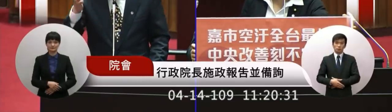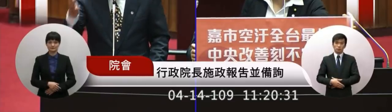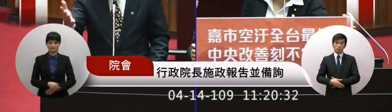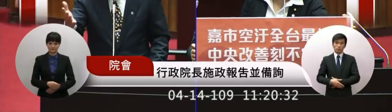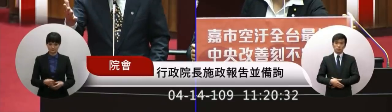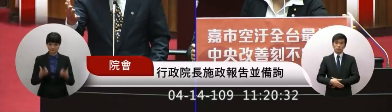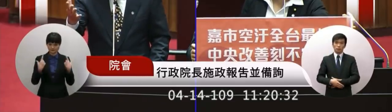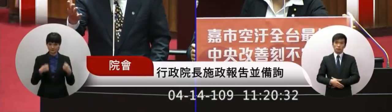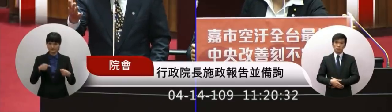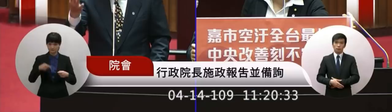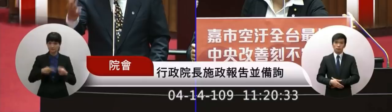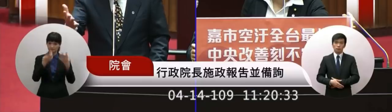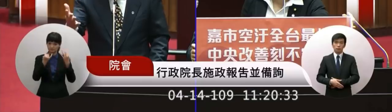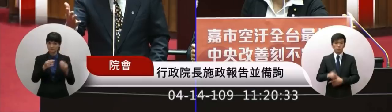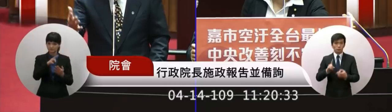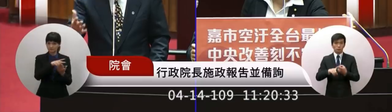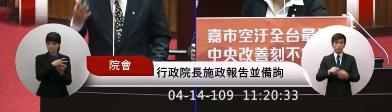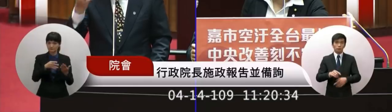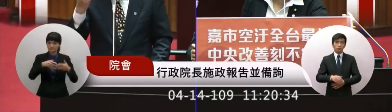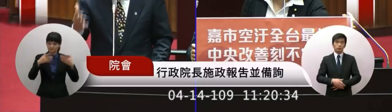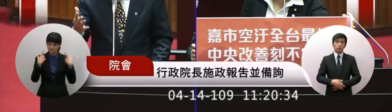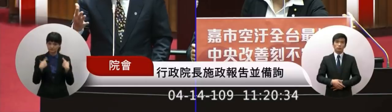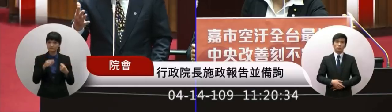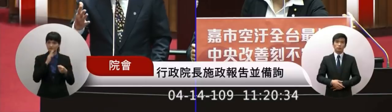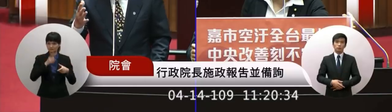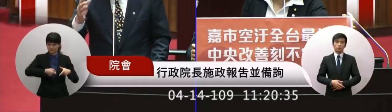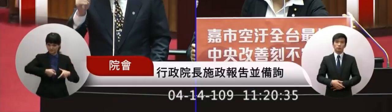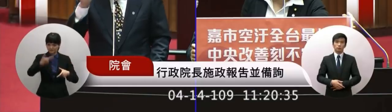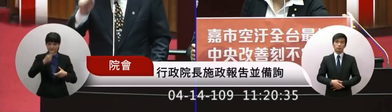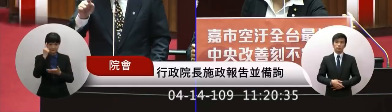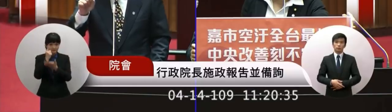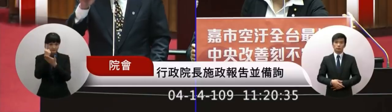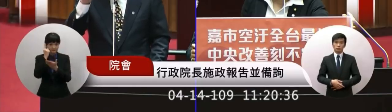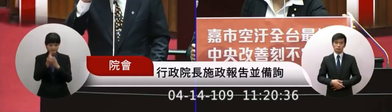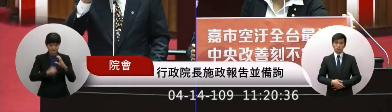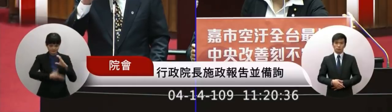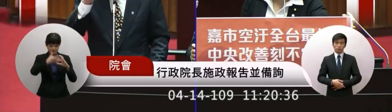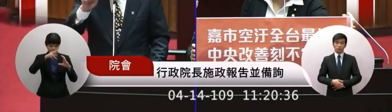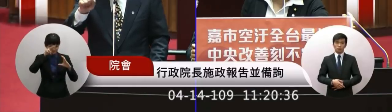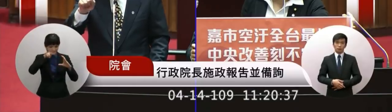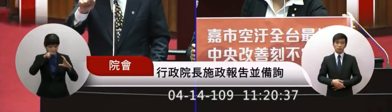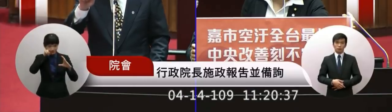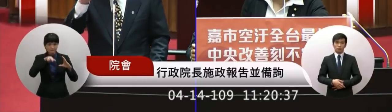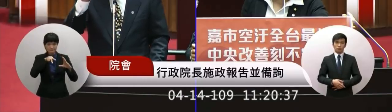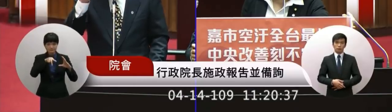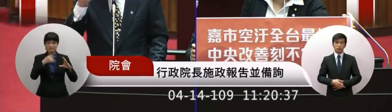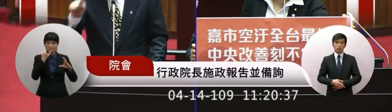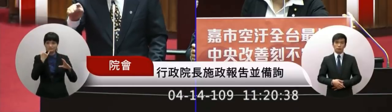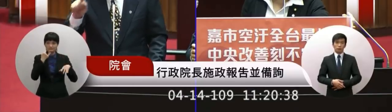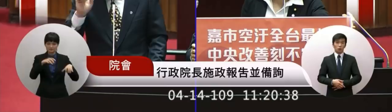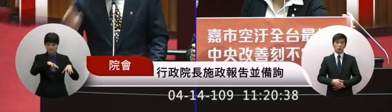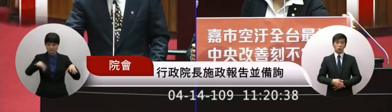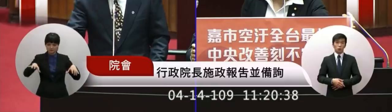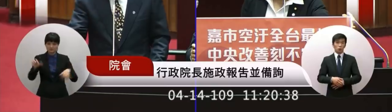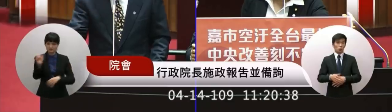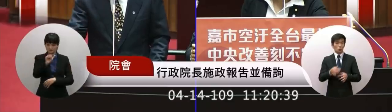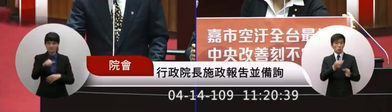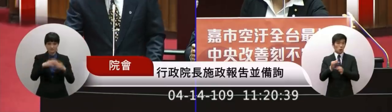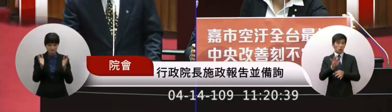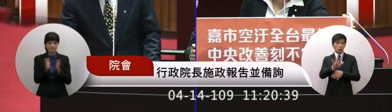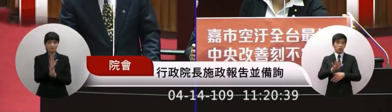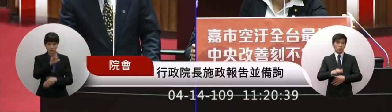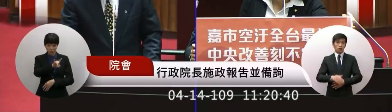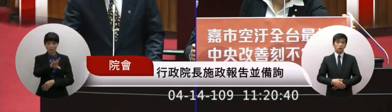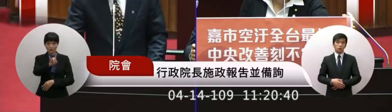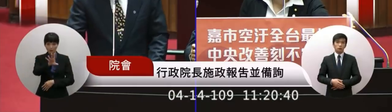公開我們每天都可以看到隨時沒有一個都有都有